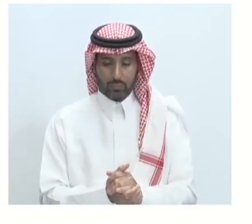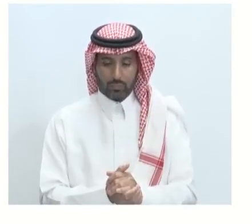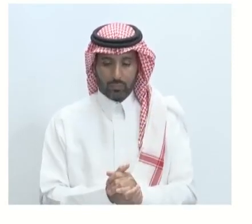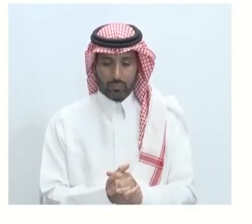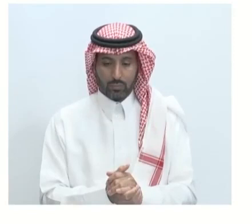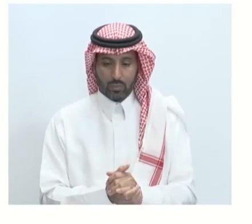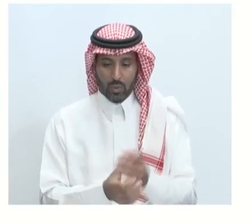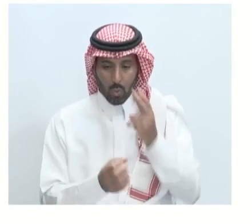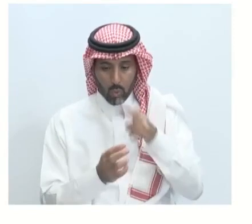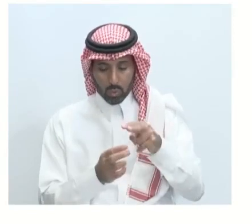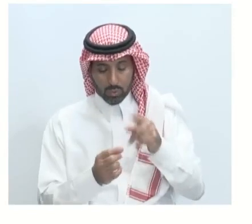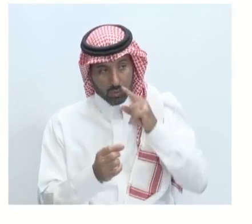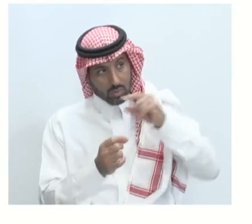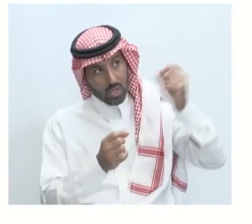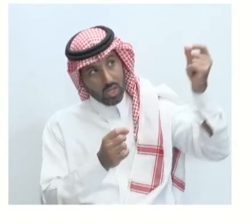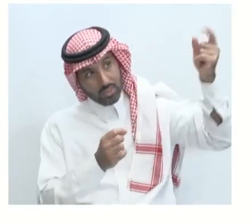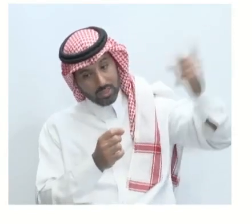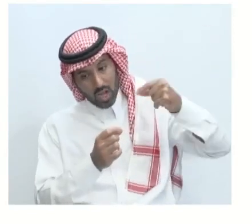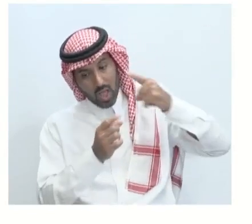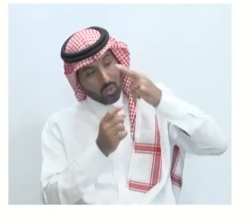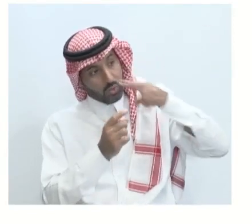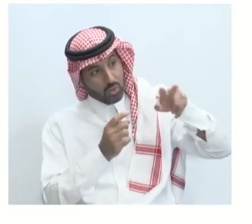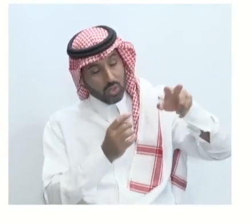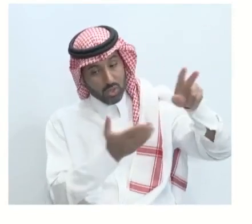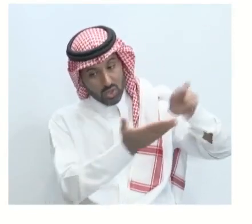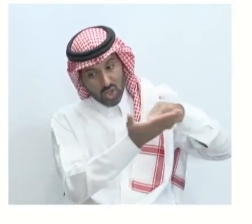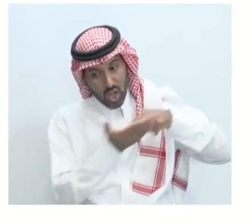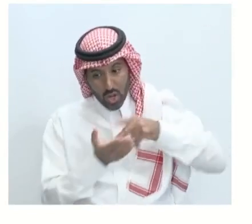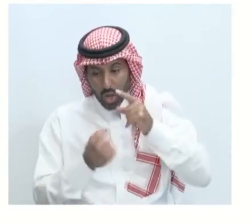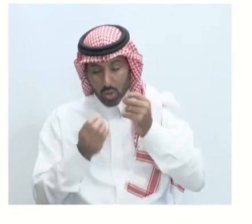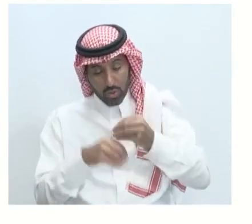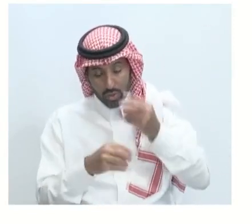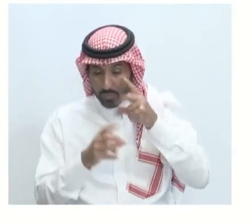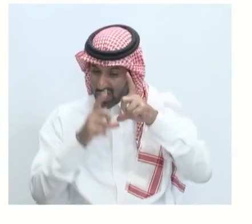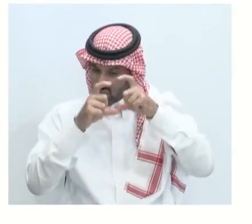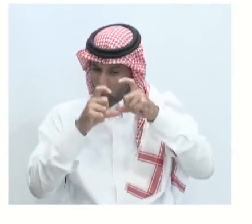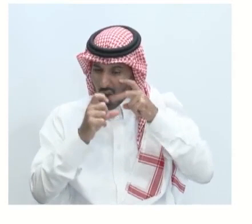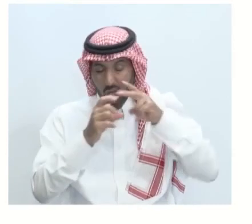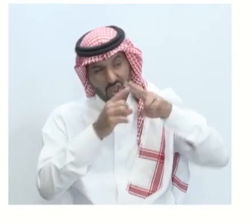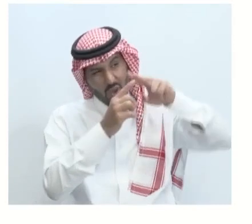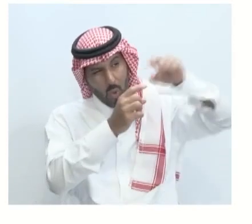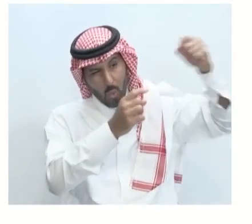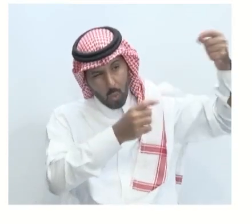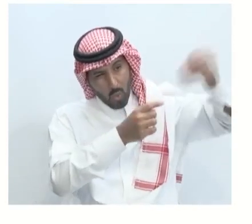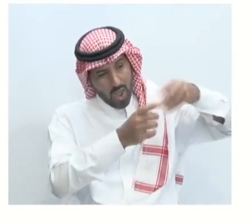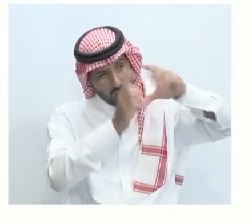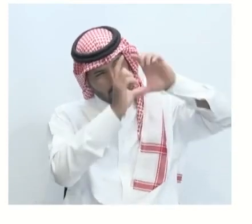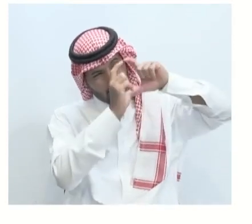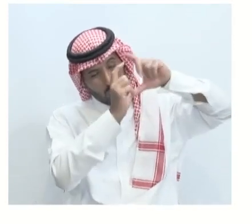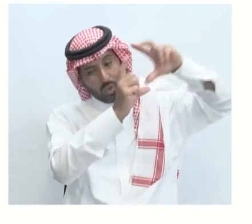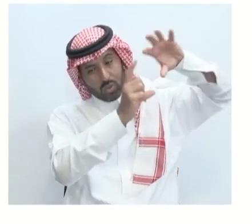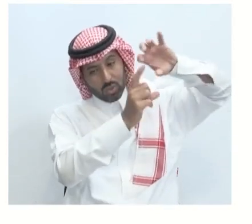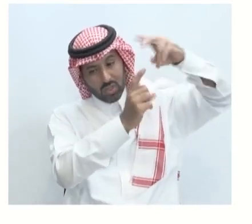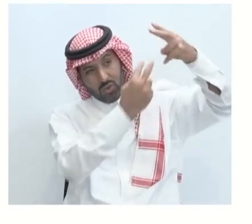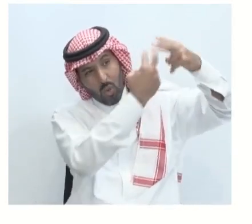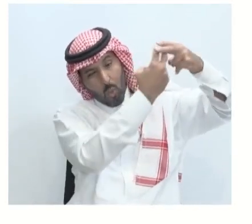نويات المجرات وكذلك الكوازارات وغيرها الكثير ومن احلام الانسان التي لا